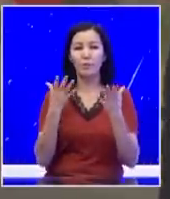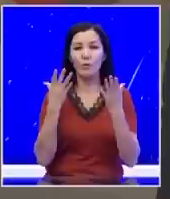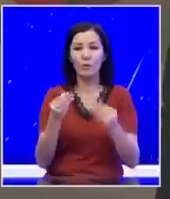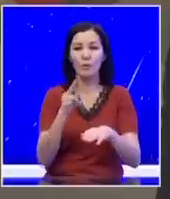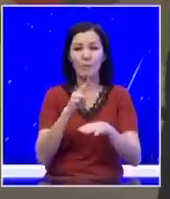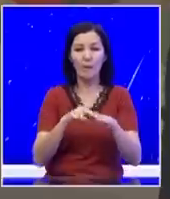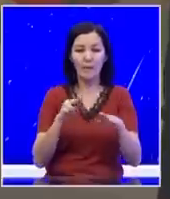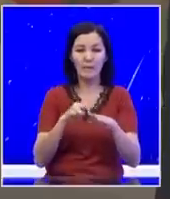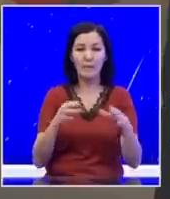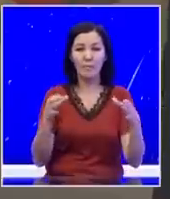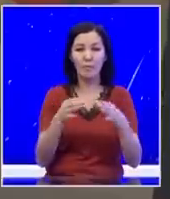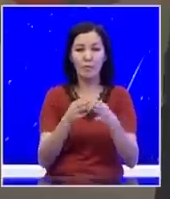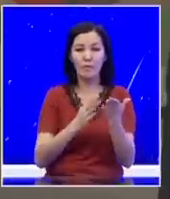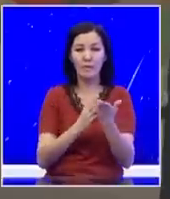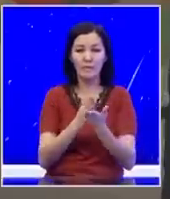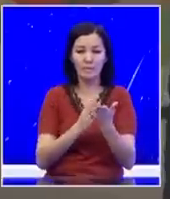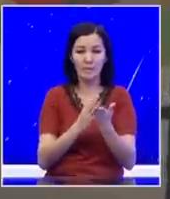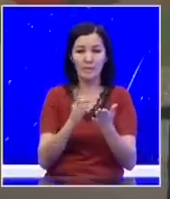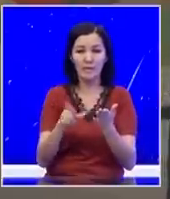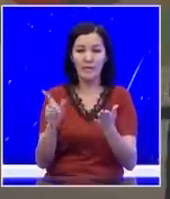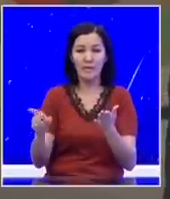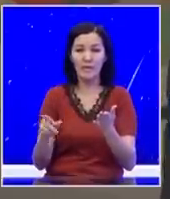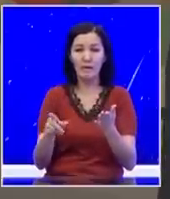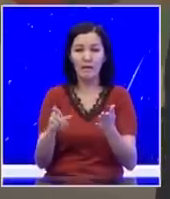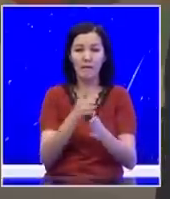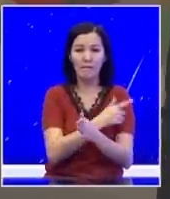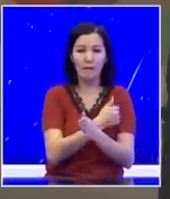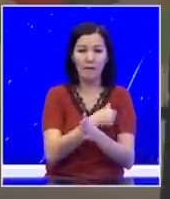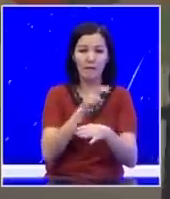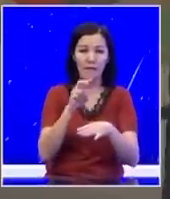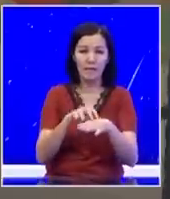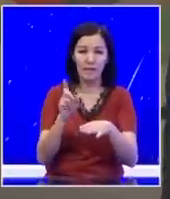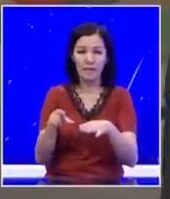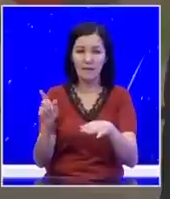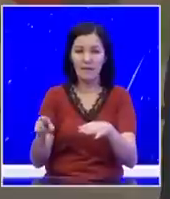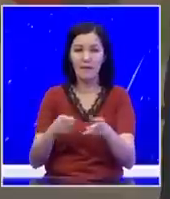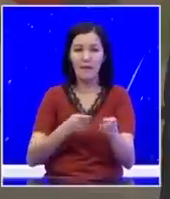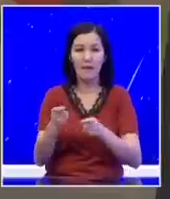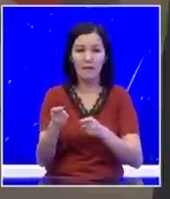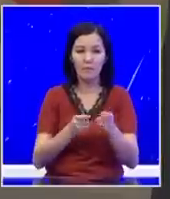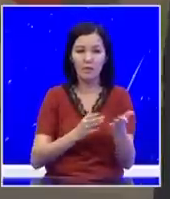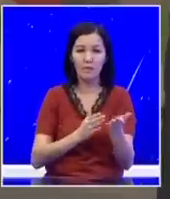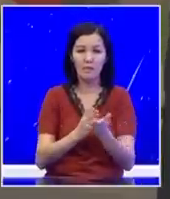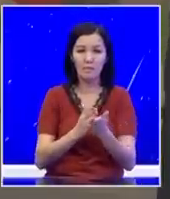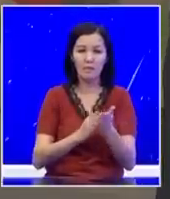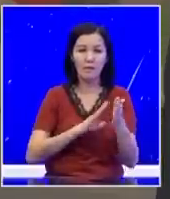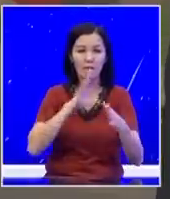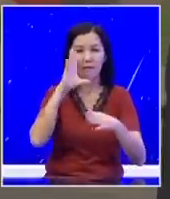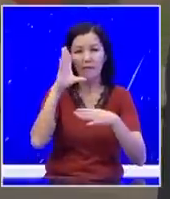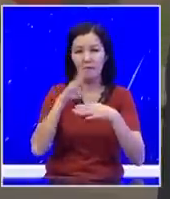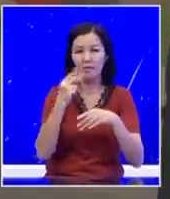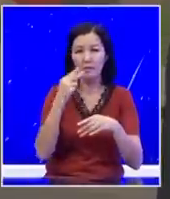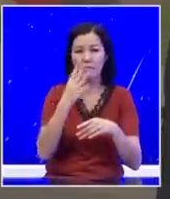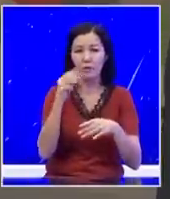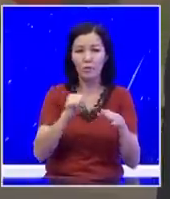полиция бөлімінің мамандары, дәрігерлеріміз, одан бөлек әкімшілік қызметкерлері күндіз-түні 24